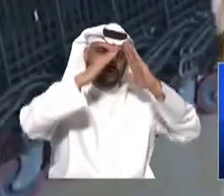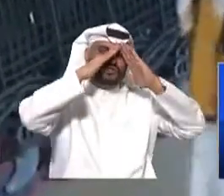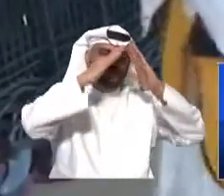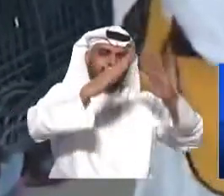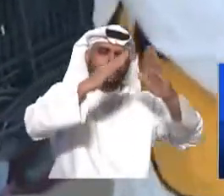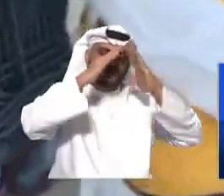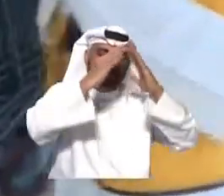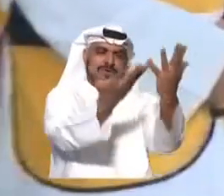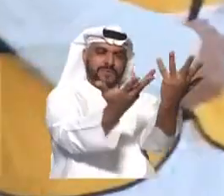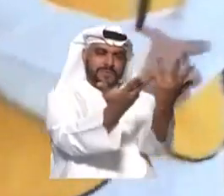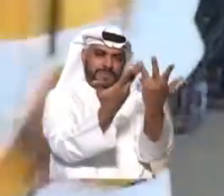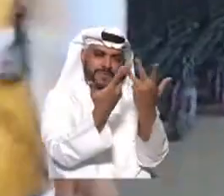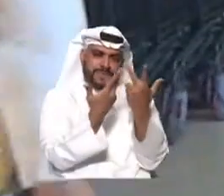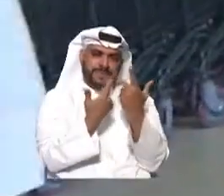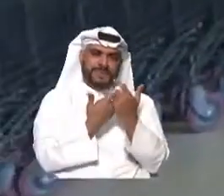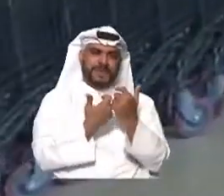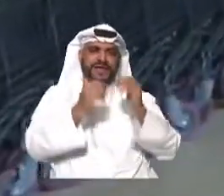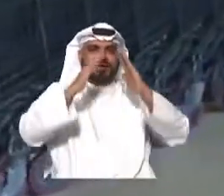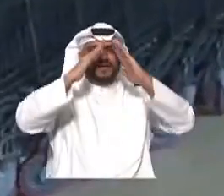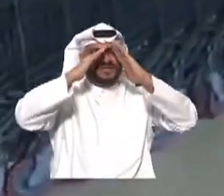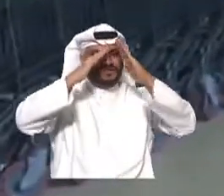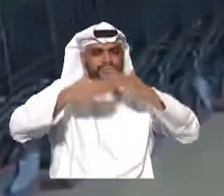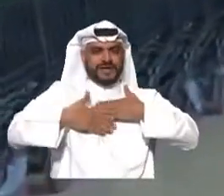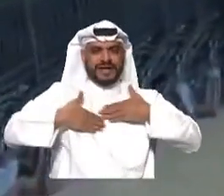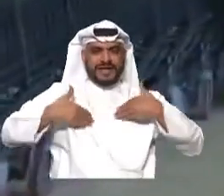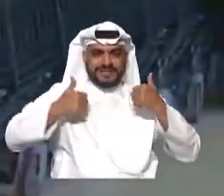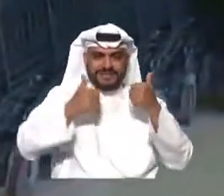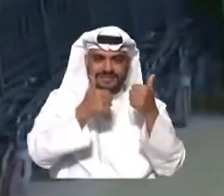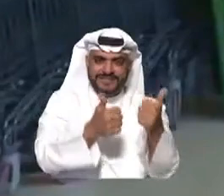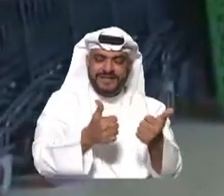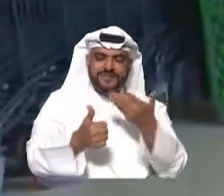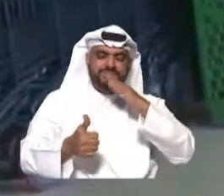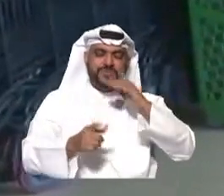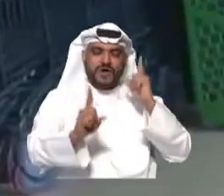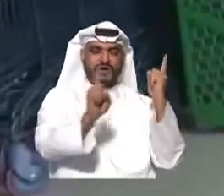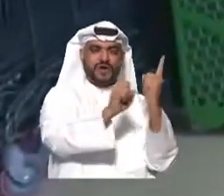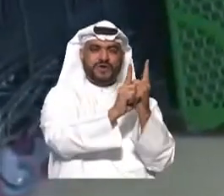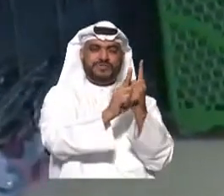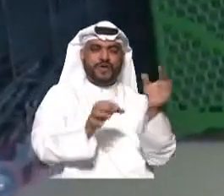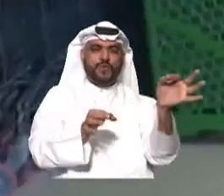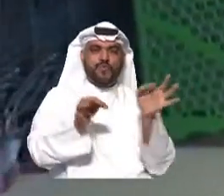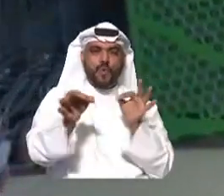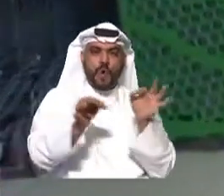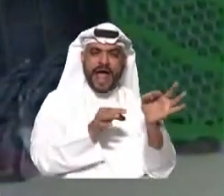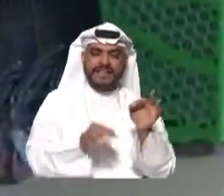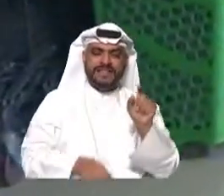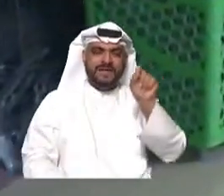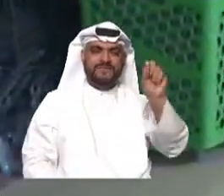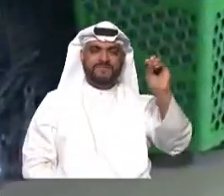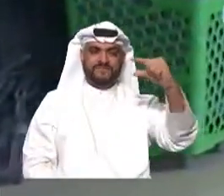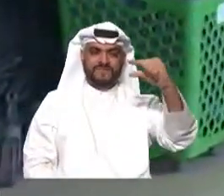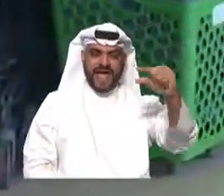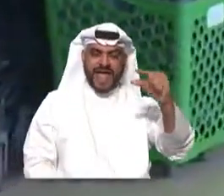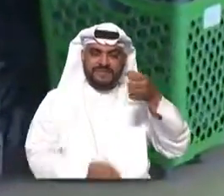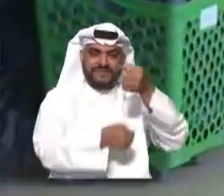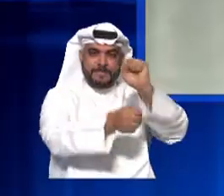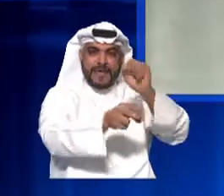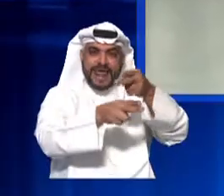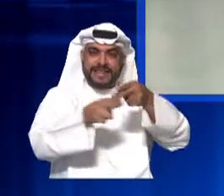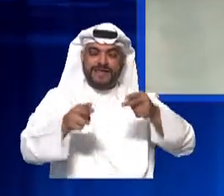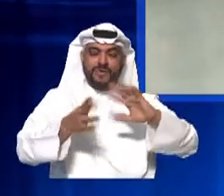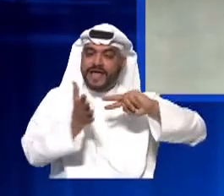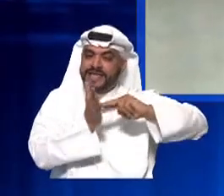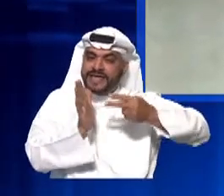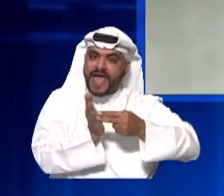لك يوسف. مثل ما تفضل المهندس فهد المليحان، وهو عضو اللجنة الرئيسية لمتابعة الاشتراطات الصحية في بلدية الكويت، حول ما